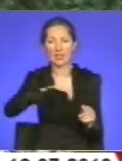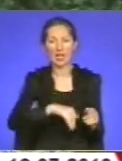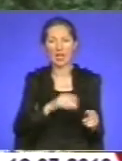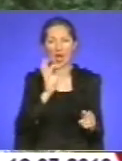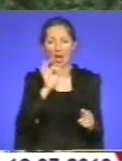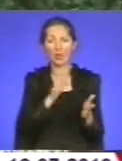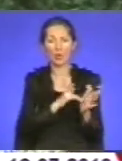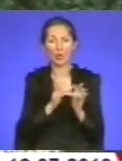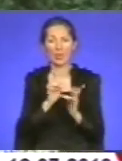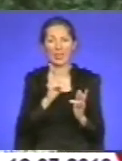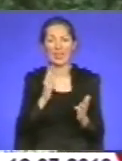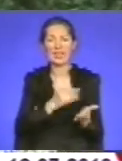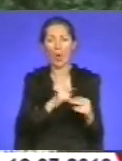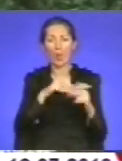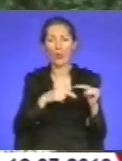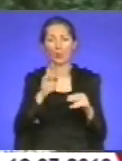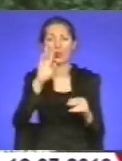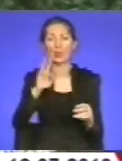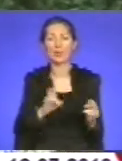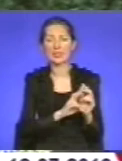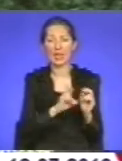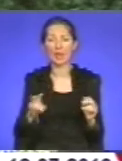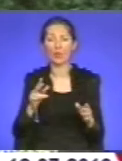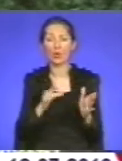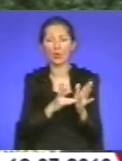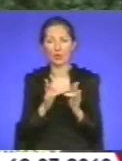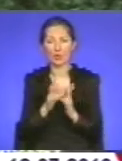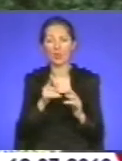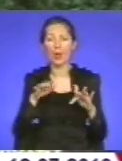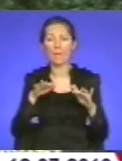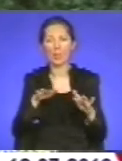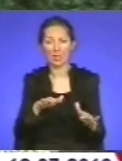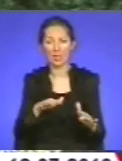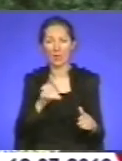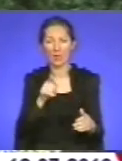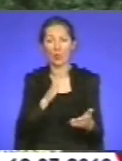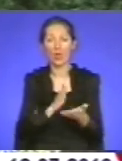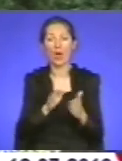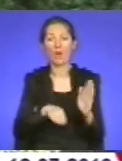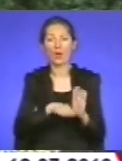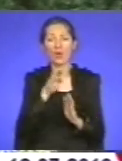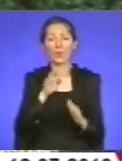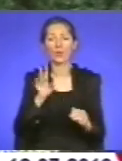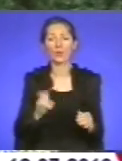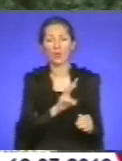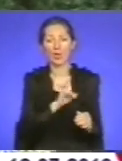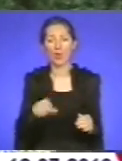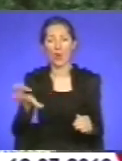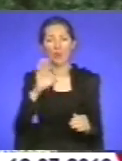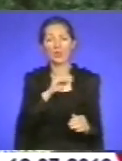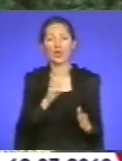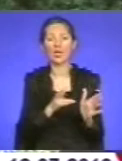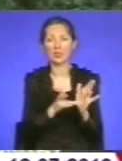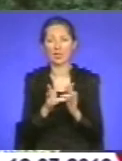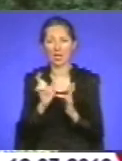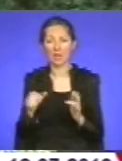Христову. І, власне, той уряд, та місія, яку він ніс, це бути верховним пастирем усіх християн, всієї церкви католицької, тому що